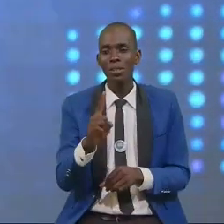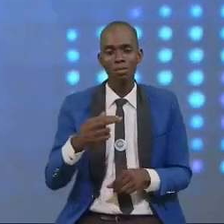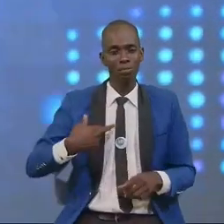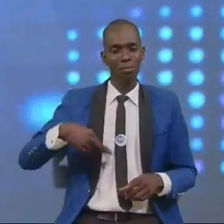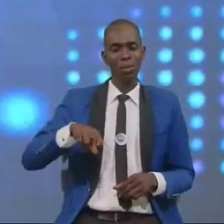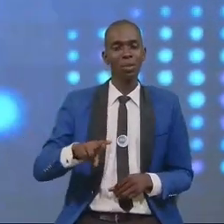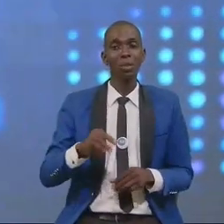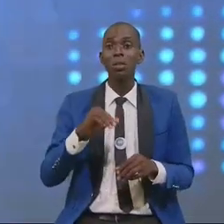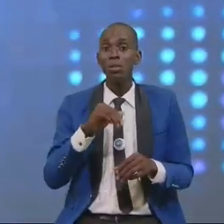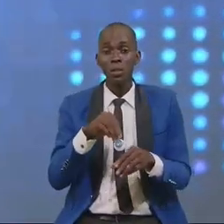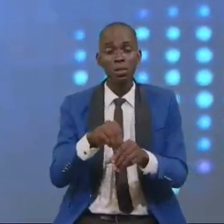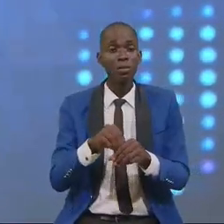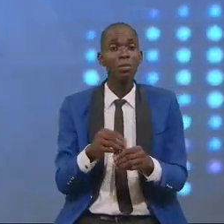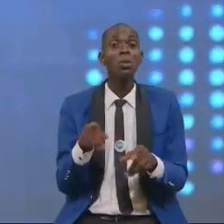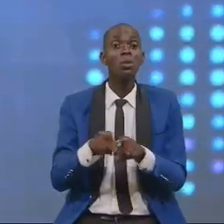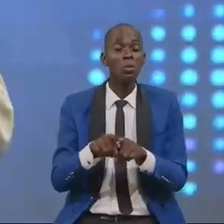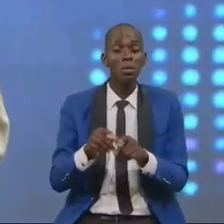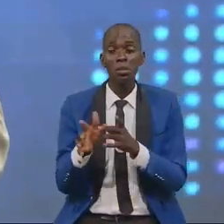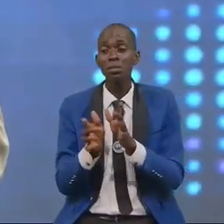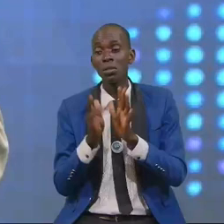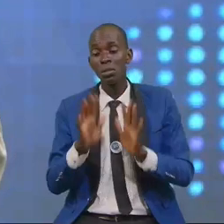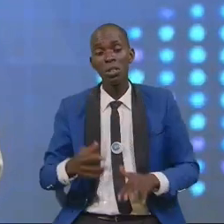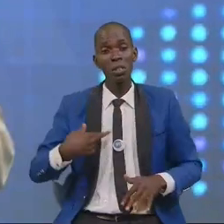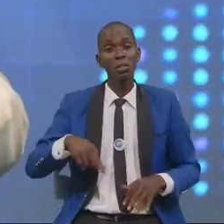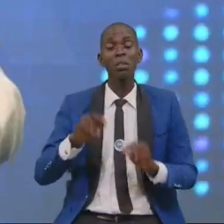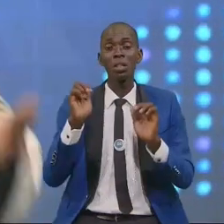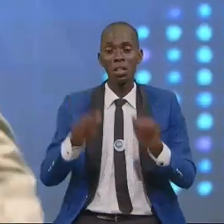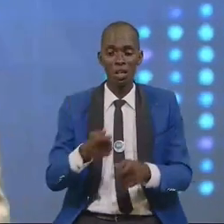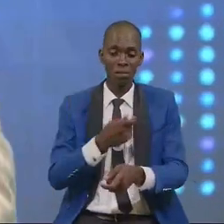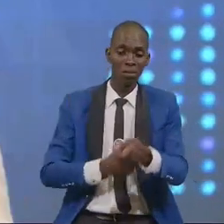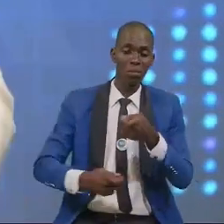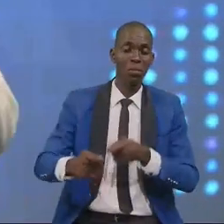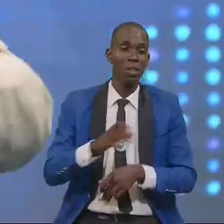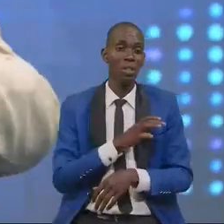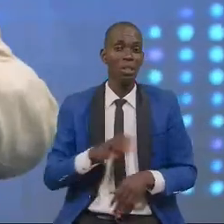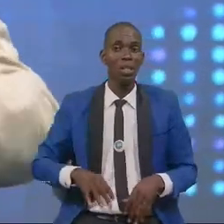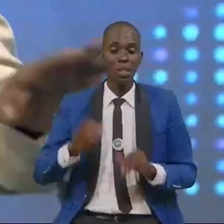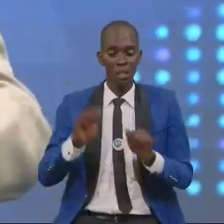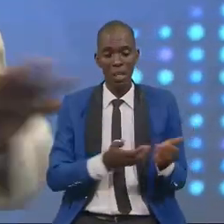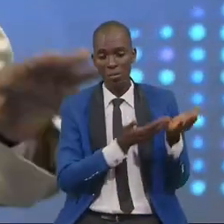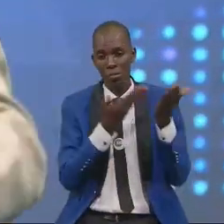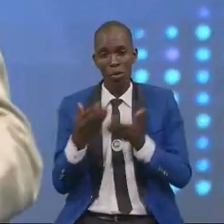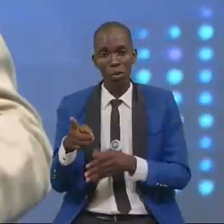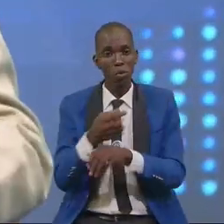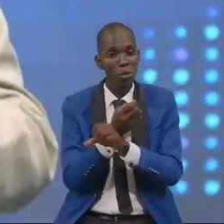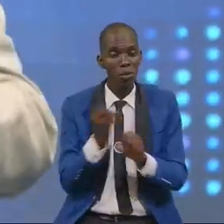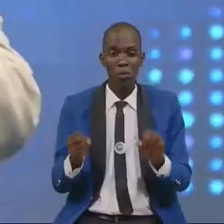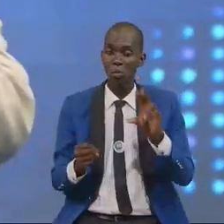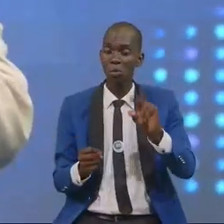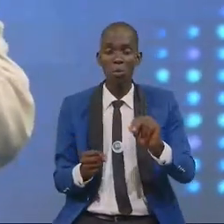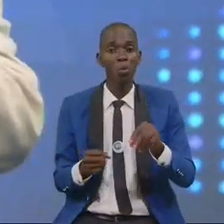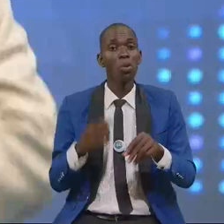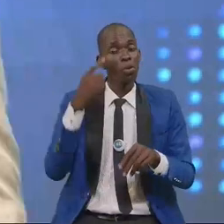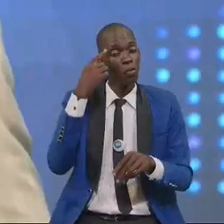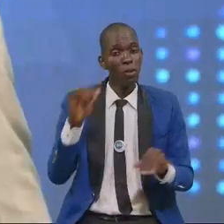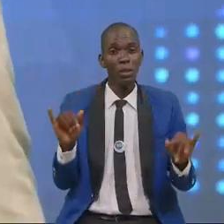et même dans la religion chrétienne ne peut remplacer Christ et t'apporter le salut et nous convenait en effet